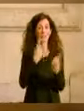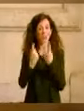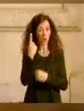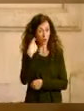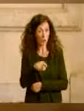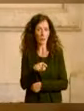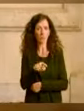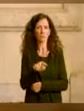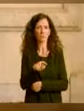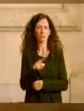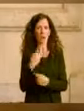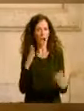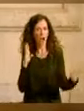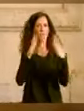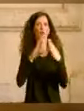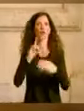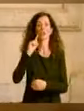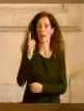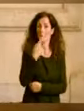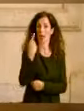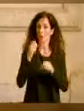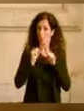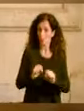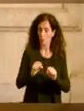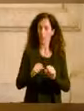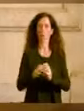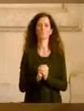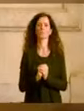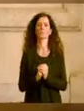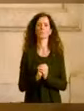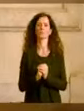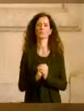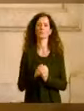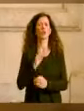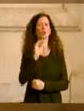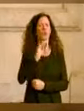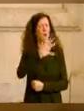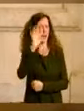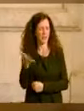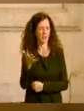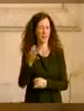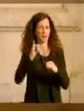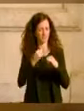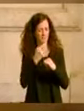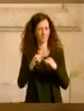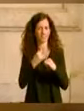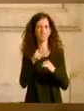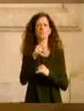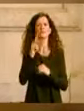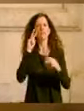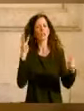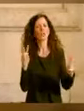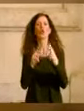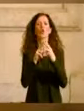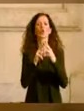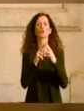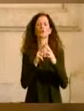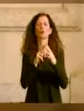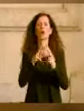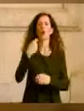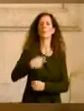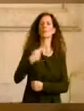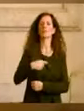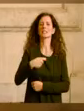tipo. E poi una domanda più specifica: quando ci sarà l'incontro con il presidente della